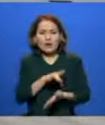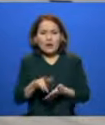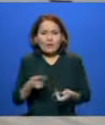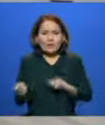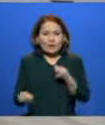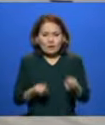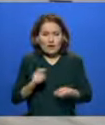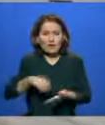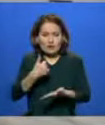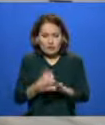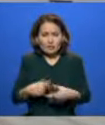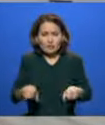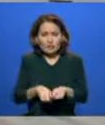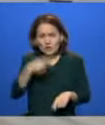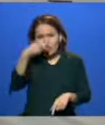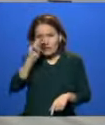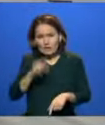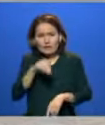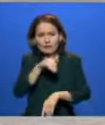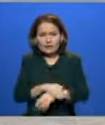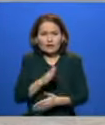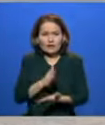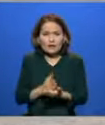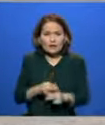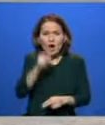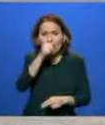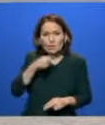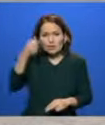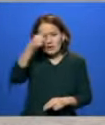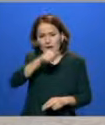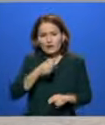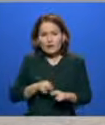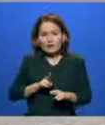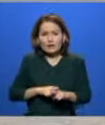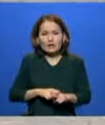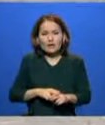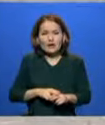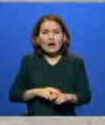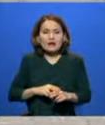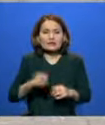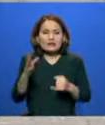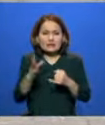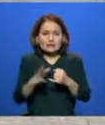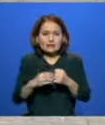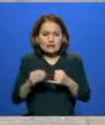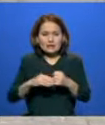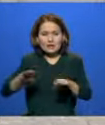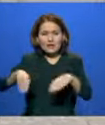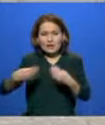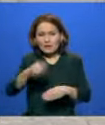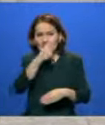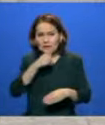әкімдігінің лауазымды тұлғалары да бар. Мәселен, Мұғалжар ауданында өткен жылы мұнай кеніштеріндегі бұрғылау жұмыстарына жер заңсыз бөлінген болып